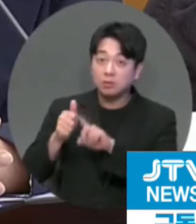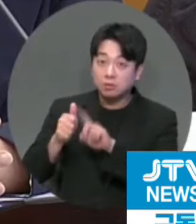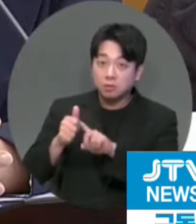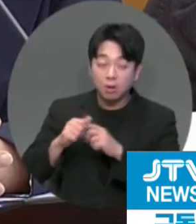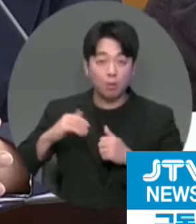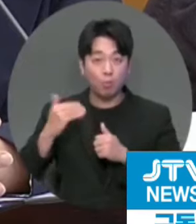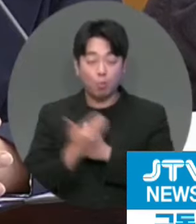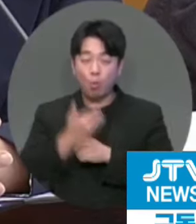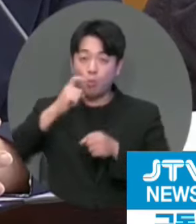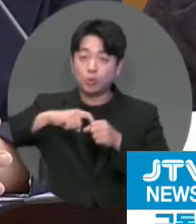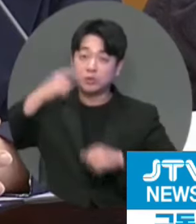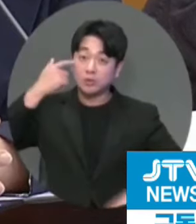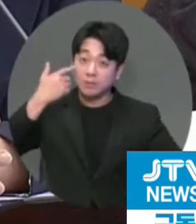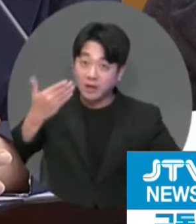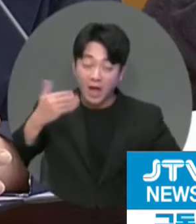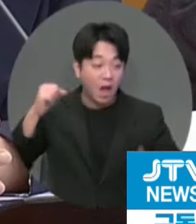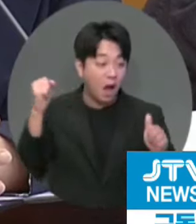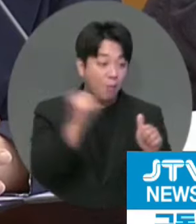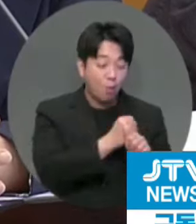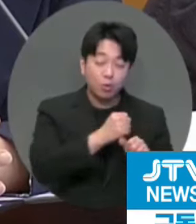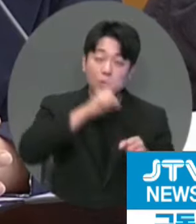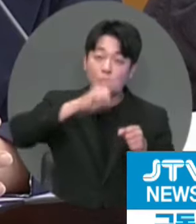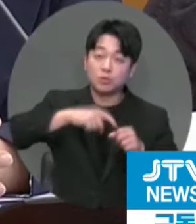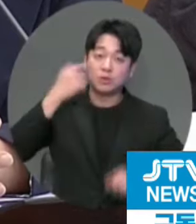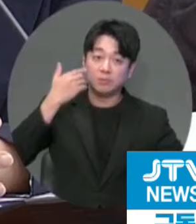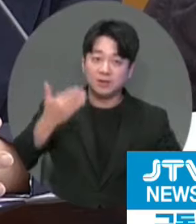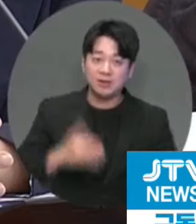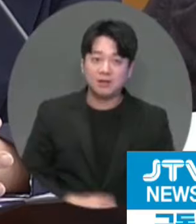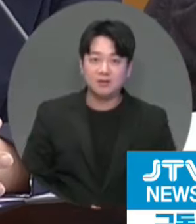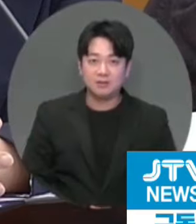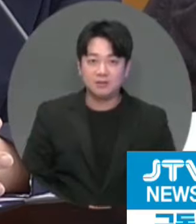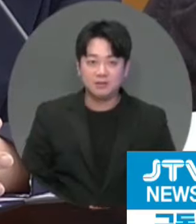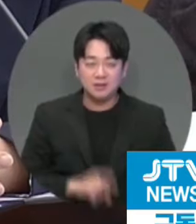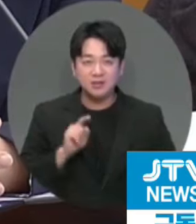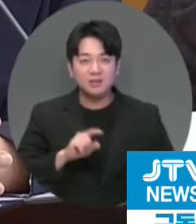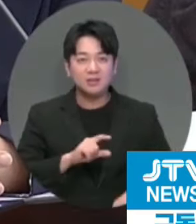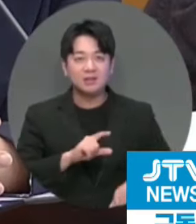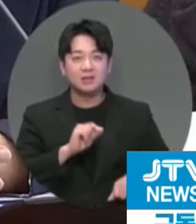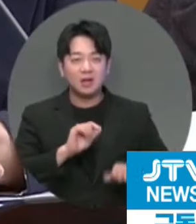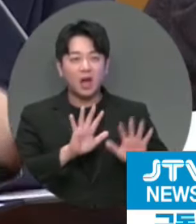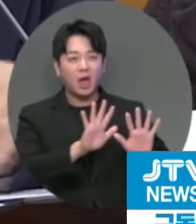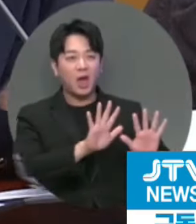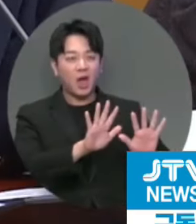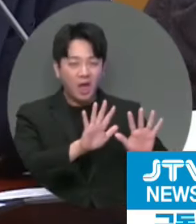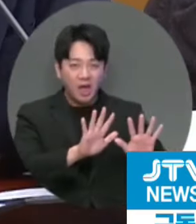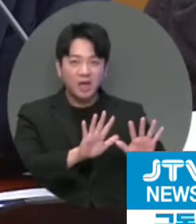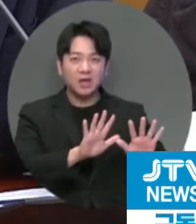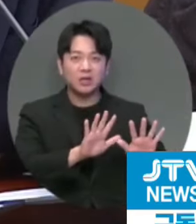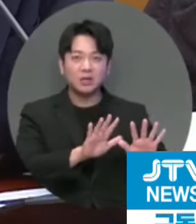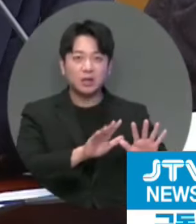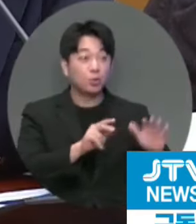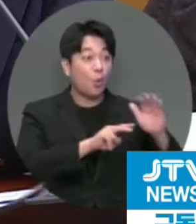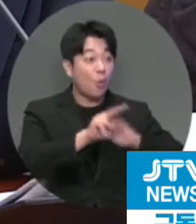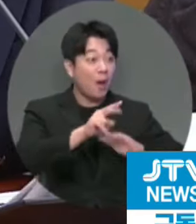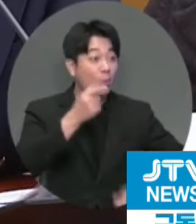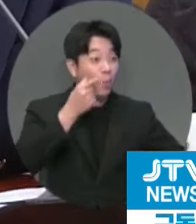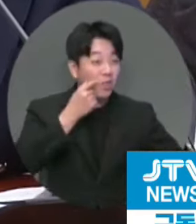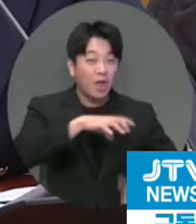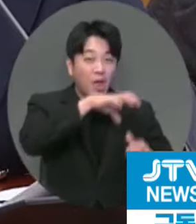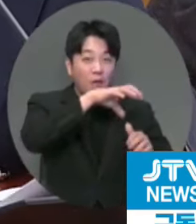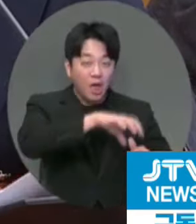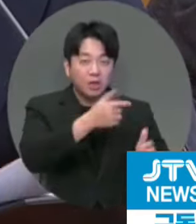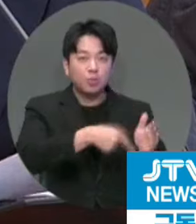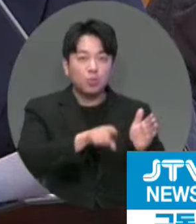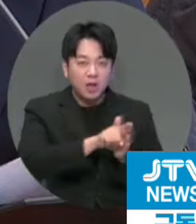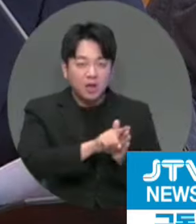때 전문가가 하는 얘기를 들었는데 시간 끌기용이라고 방어용이라고 알고 있습니다. 맞습니다. 언제나